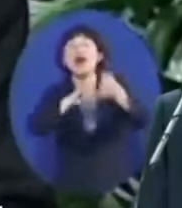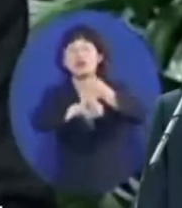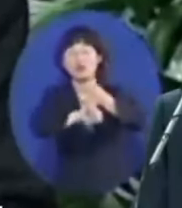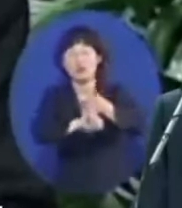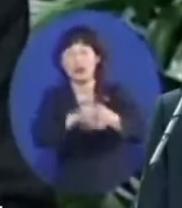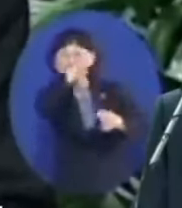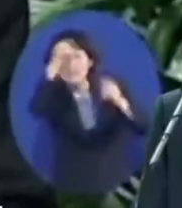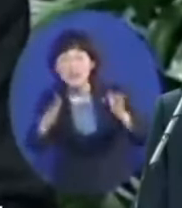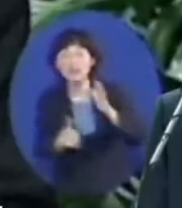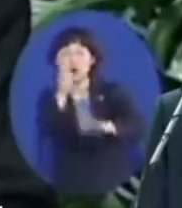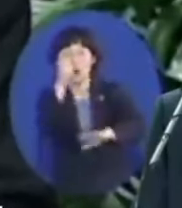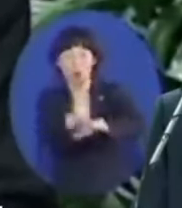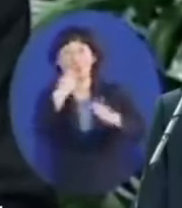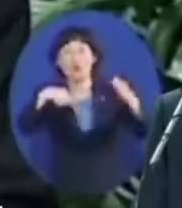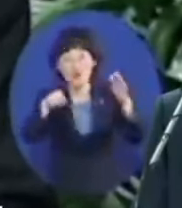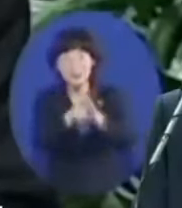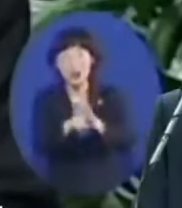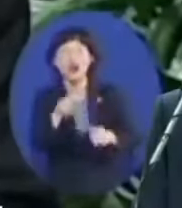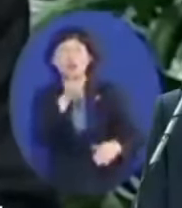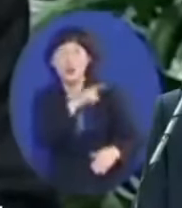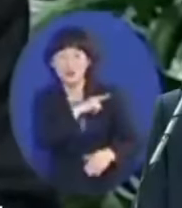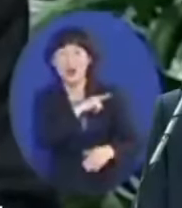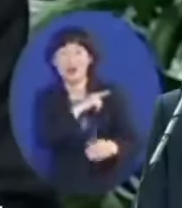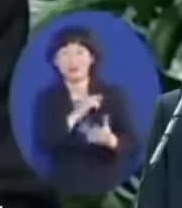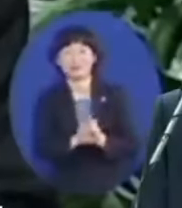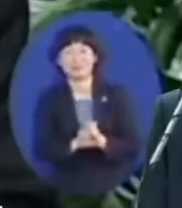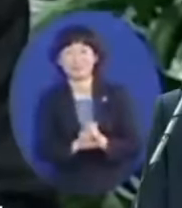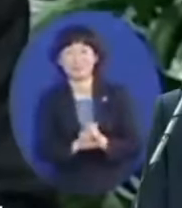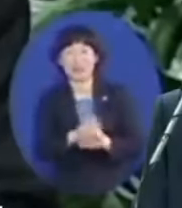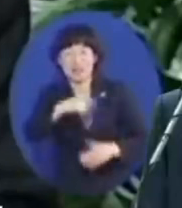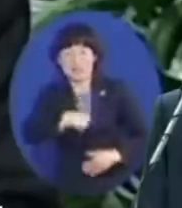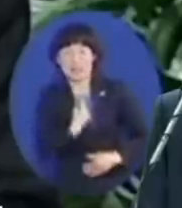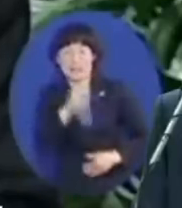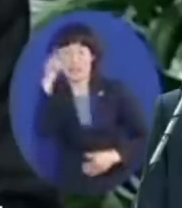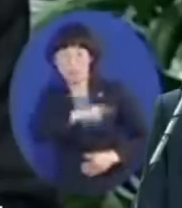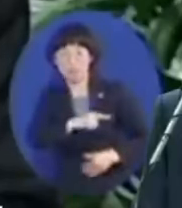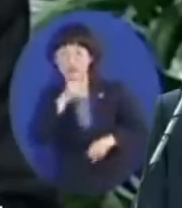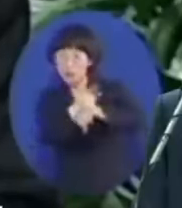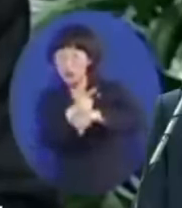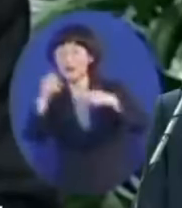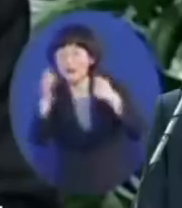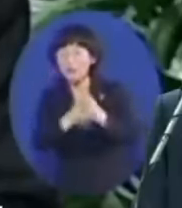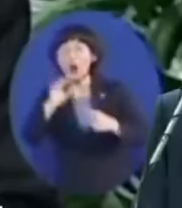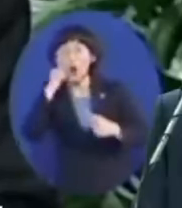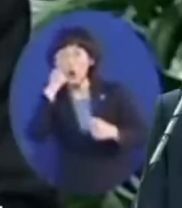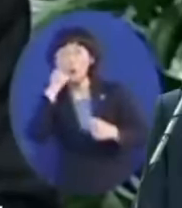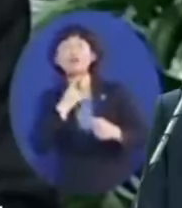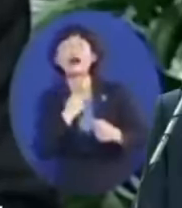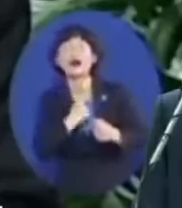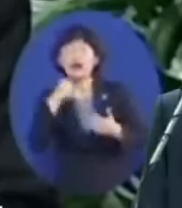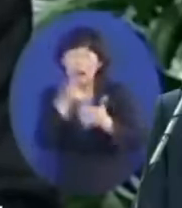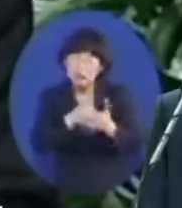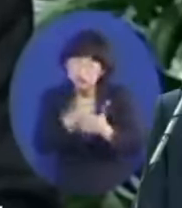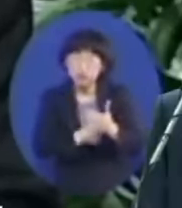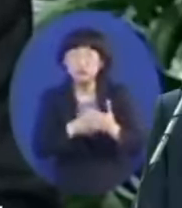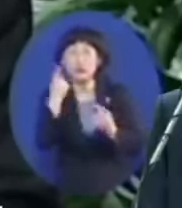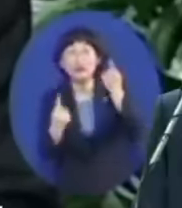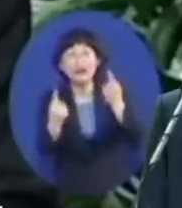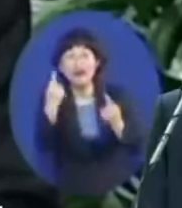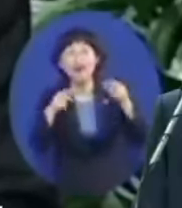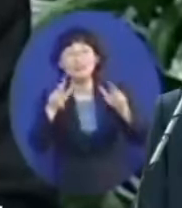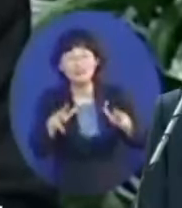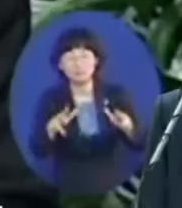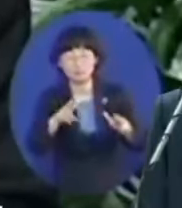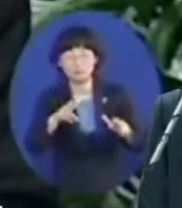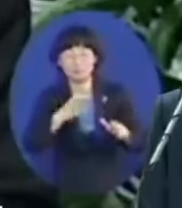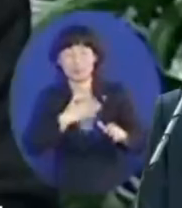인생의 성공을 이루기 위해서는 먼저 자신의 나쁜 성격 때문에 어려움을 당한다고 한탄하기보다는 지금